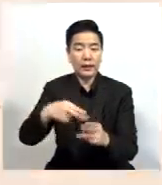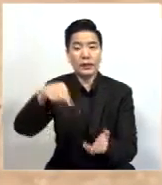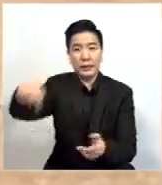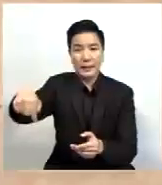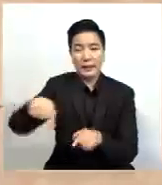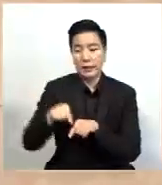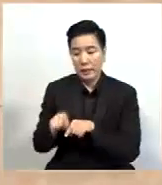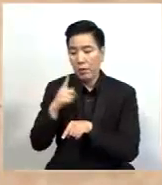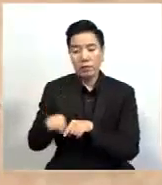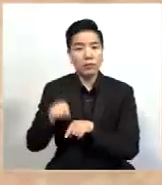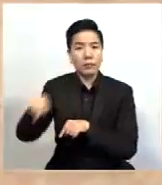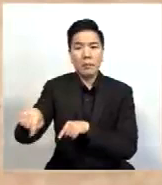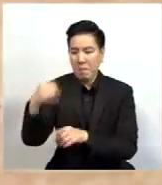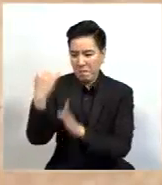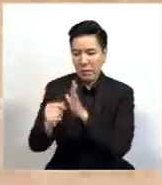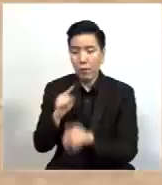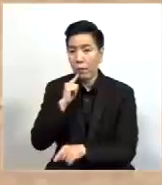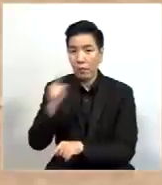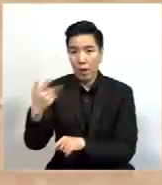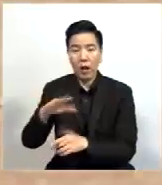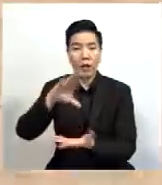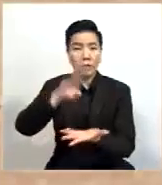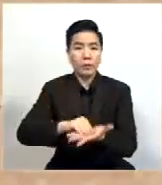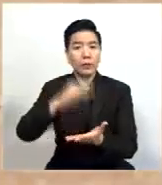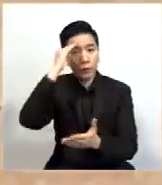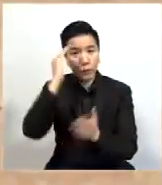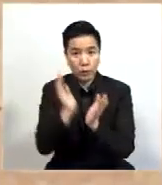สอนสุรีแล้วนะครับที่สพ.